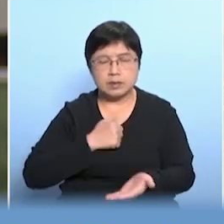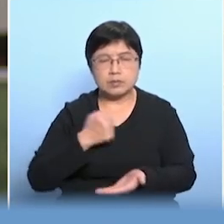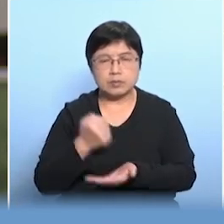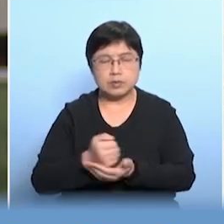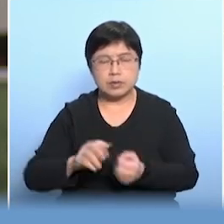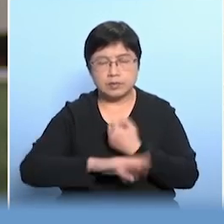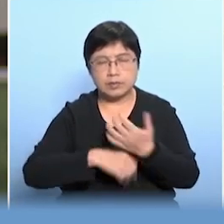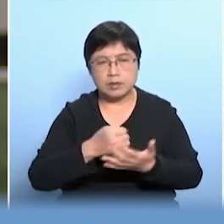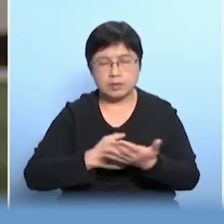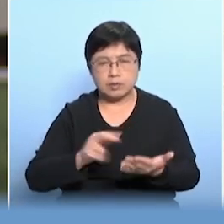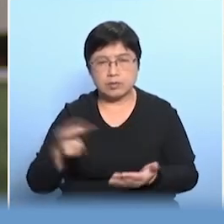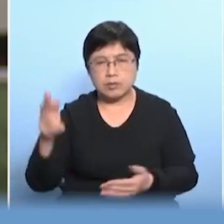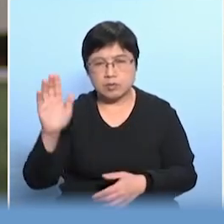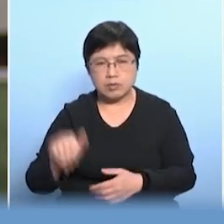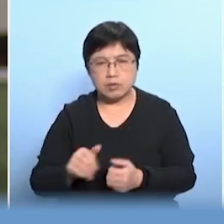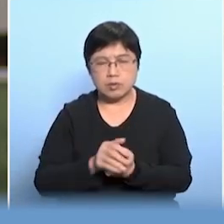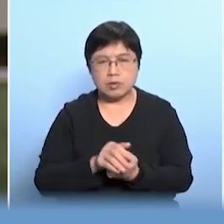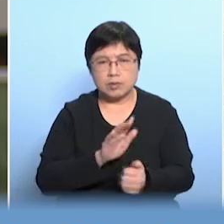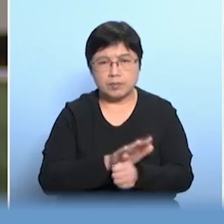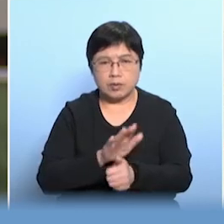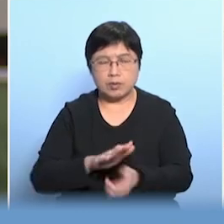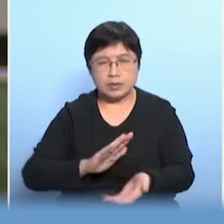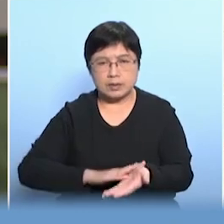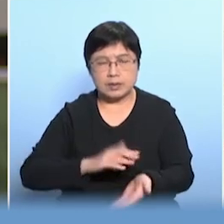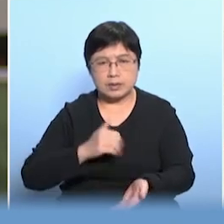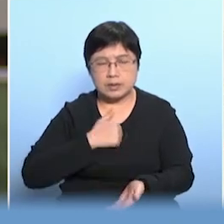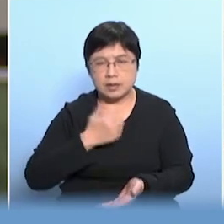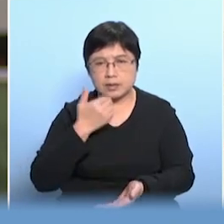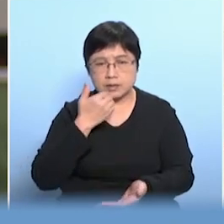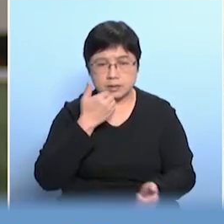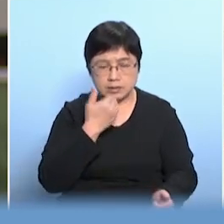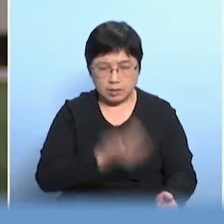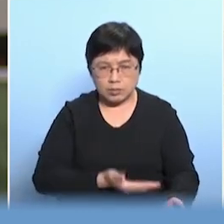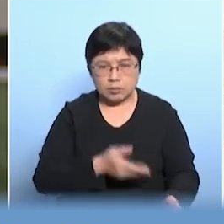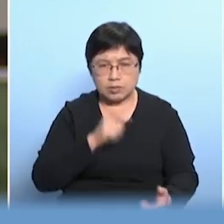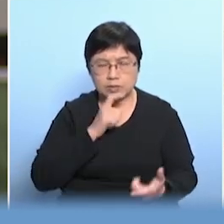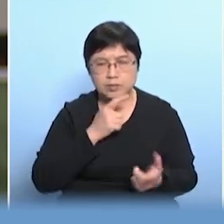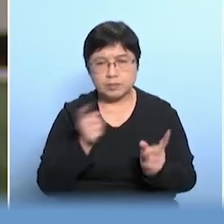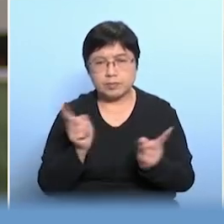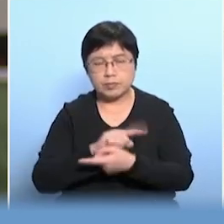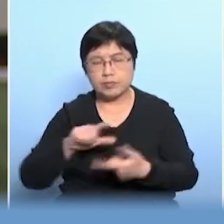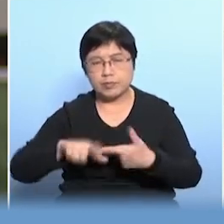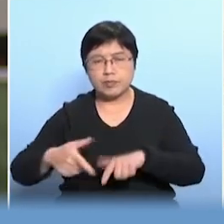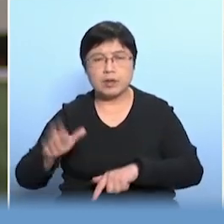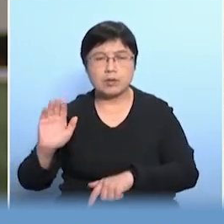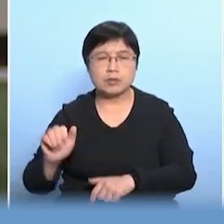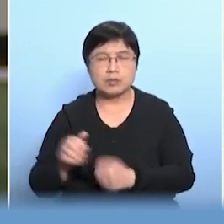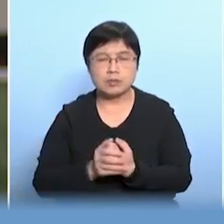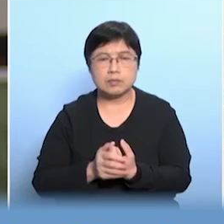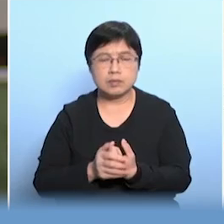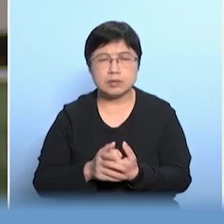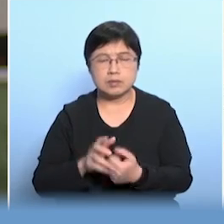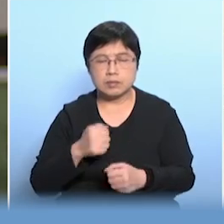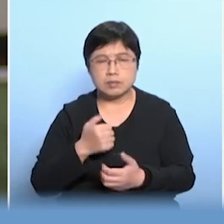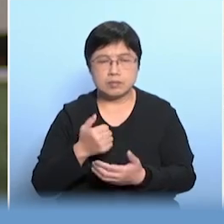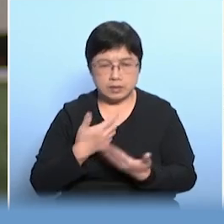作出上述的修訂，其實可以為到醫生投訴案件提供一個替代性的解決方案渠道，同時亦都是